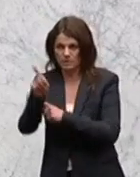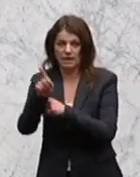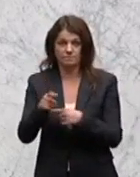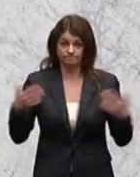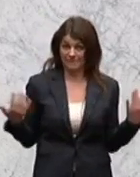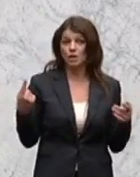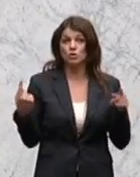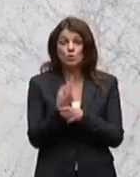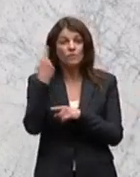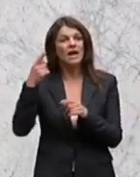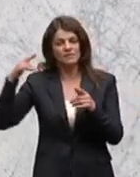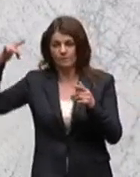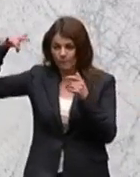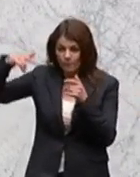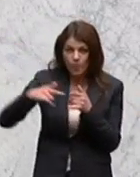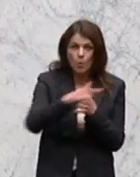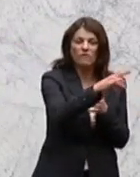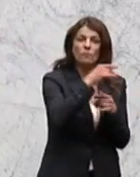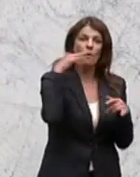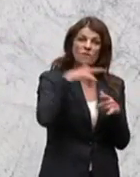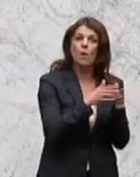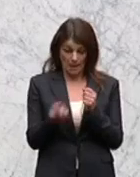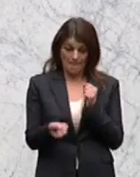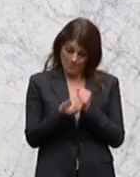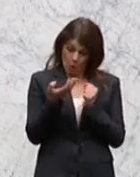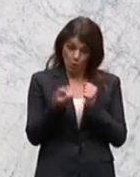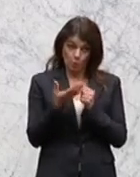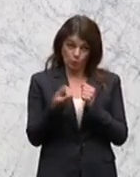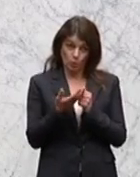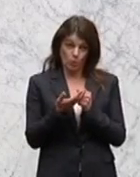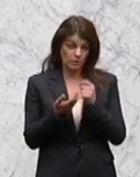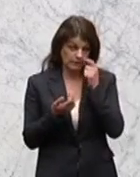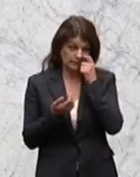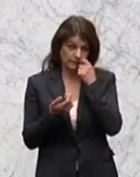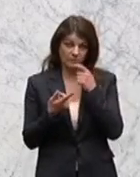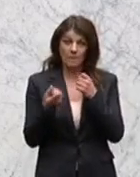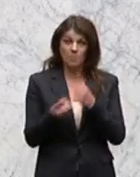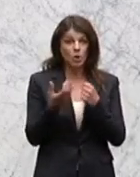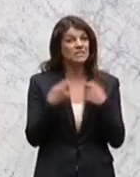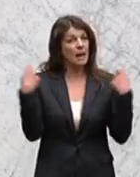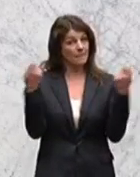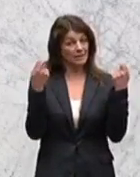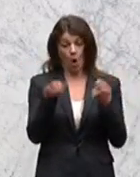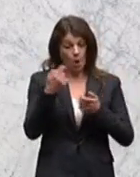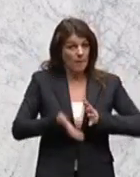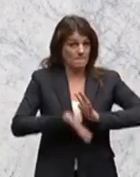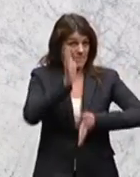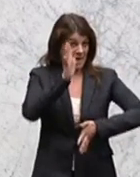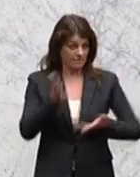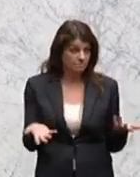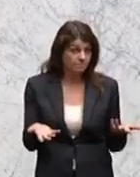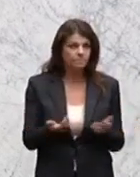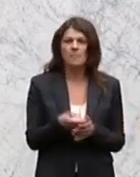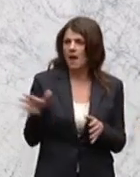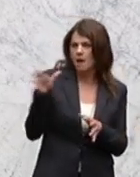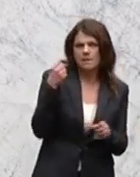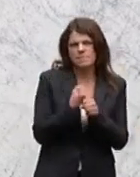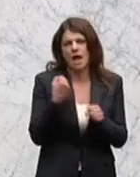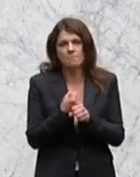28 beim BIP-Wachstum, und die Rekordarbeitslosigkeit wird auch 2017 entgegen dem Trend aller anderen